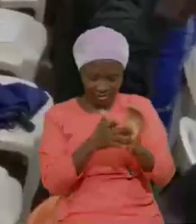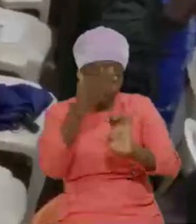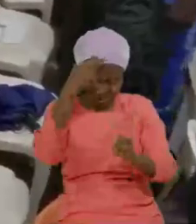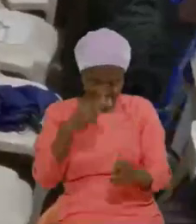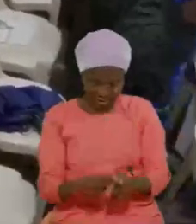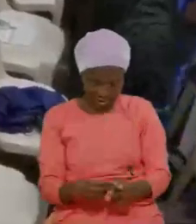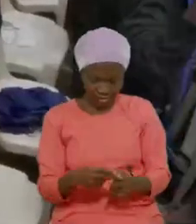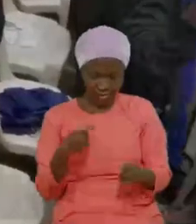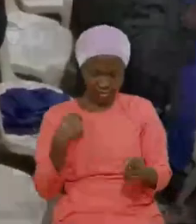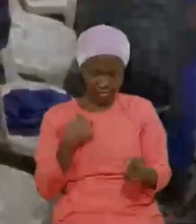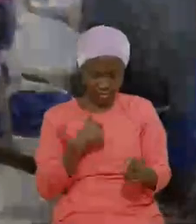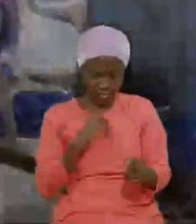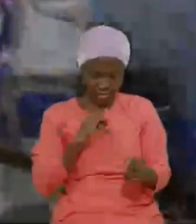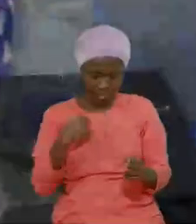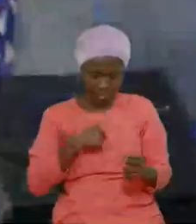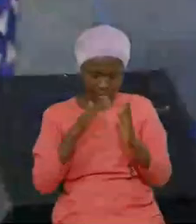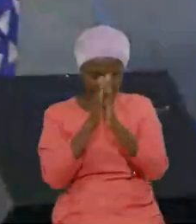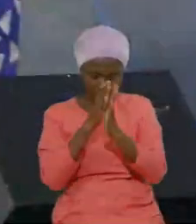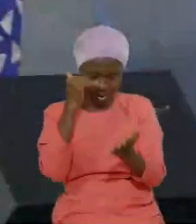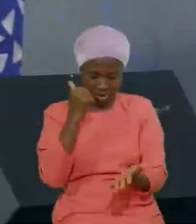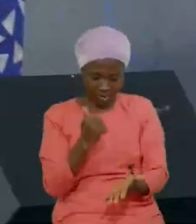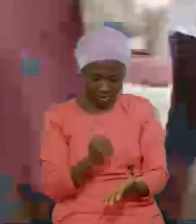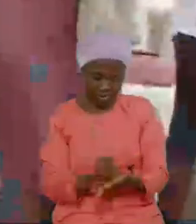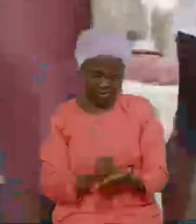C'est fait.